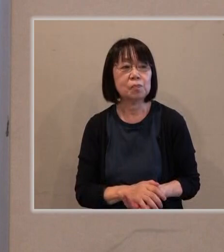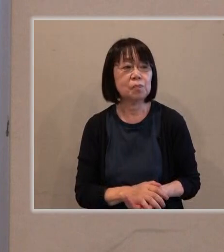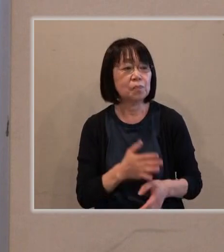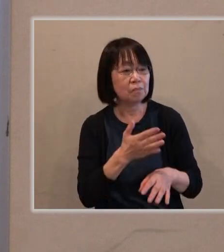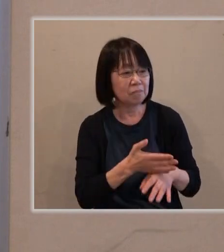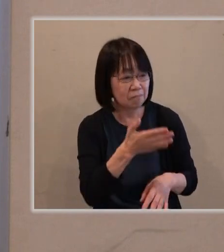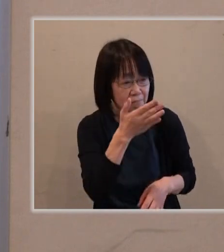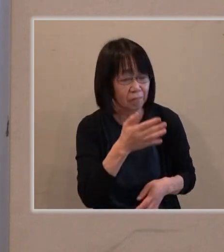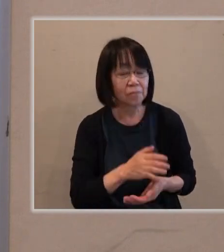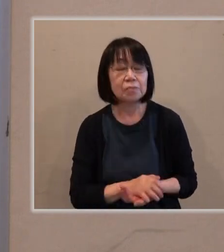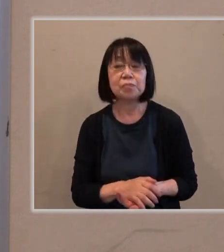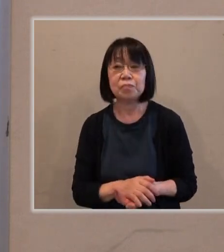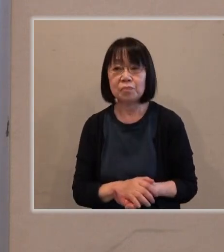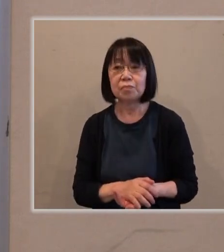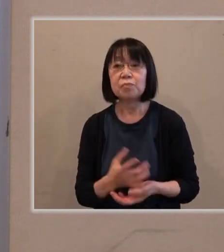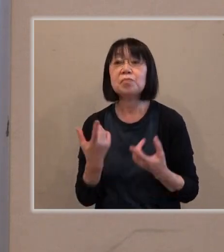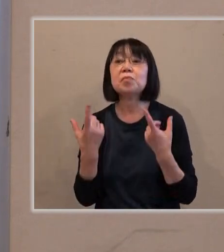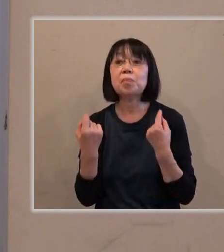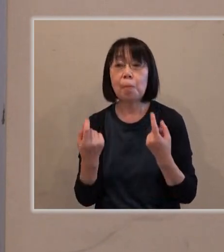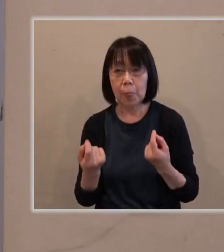。そうですね、